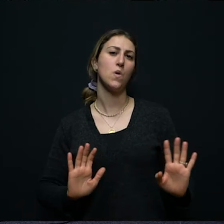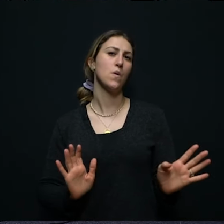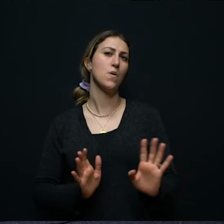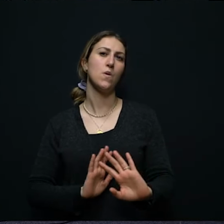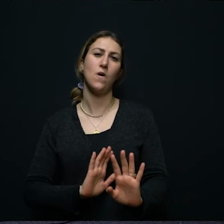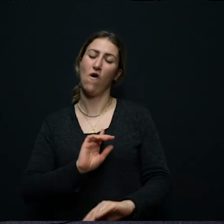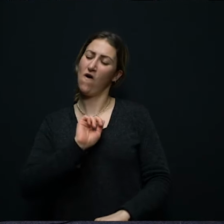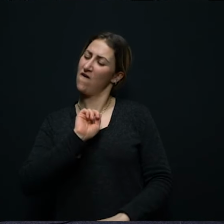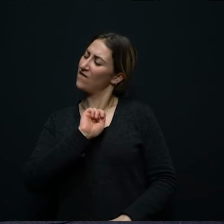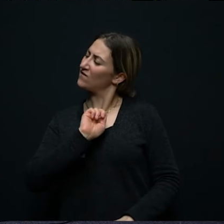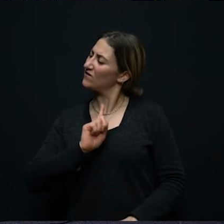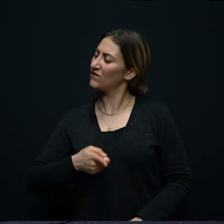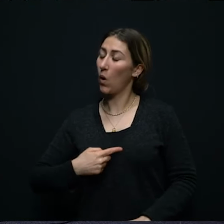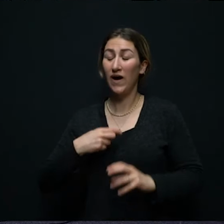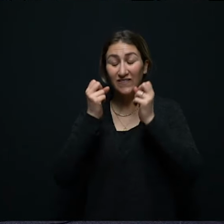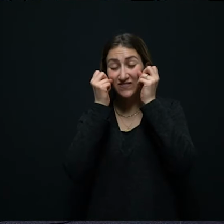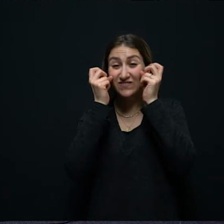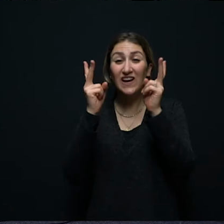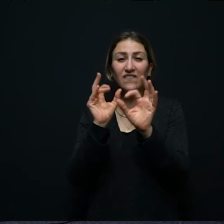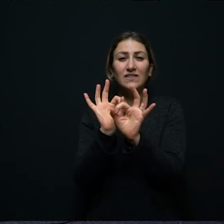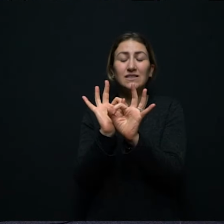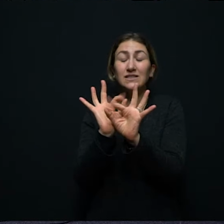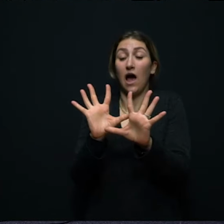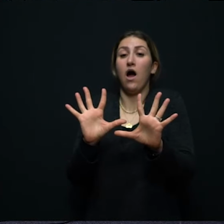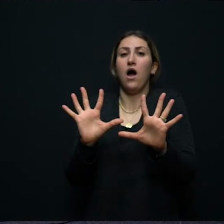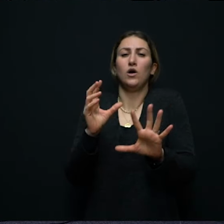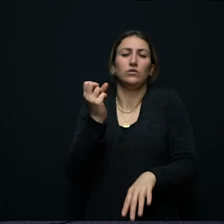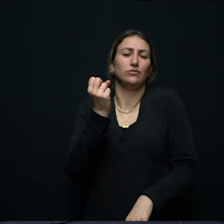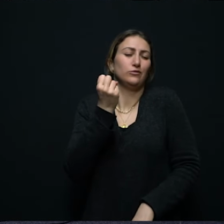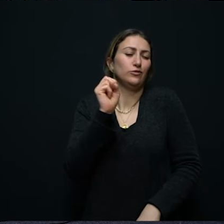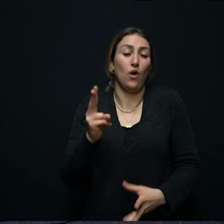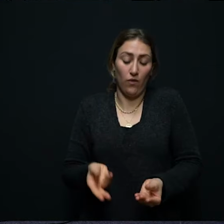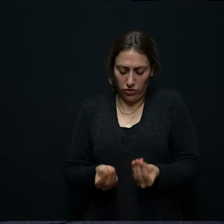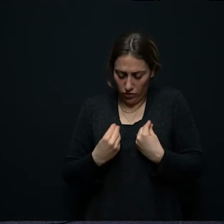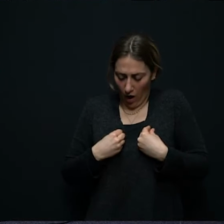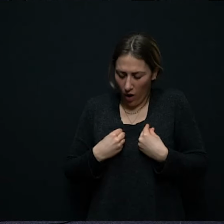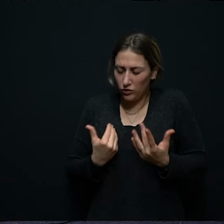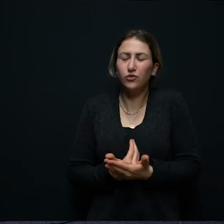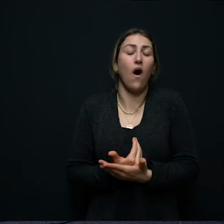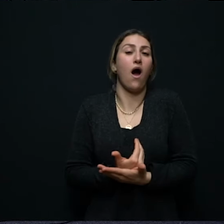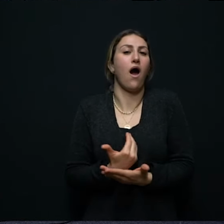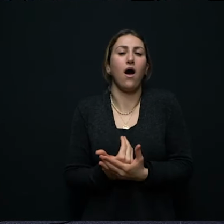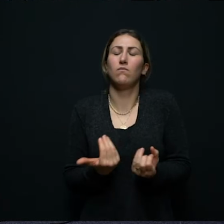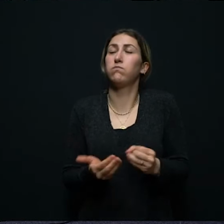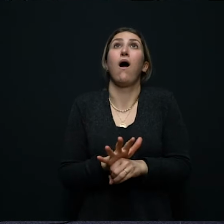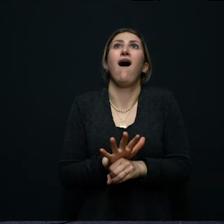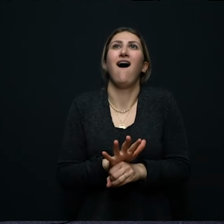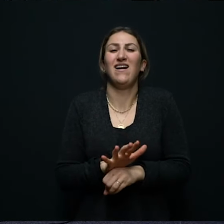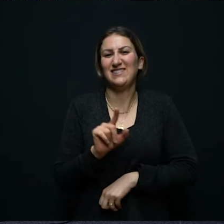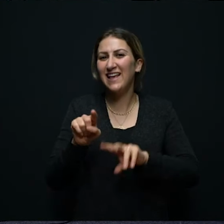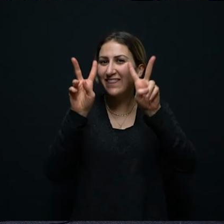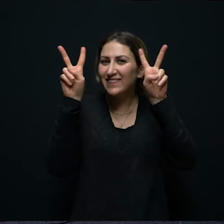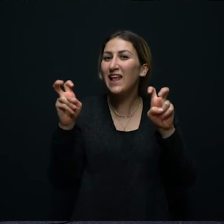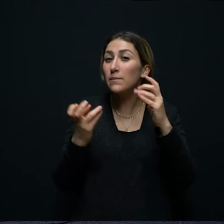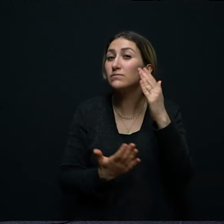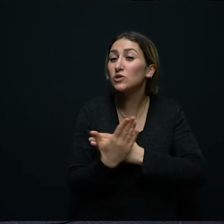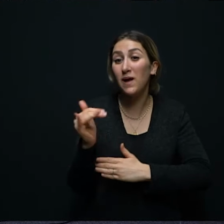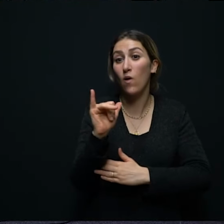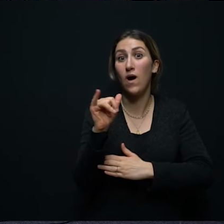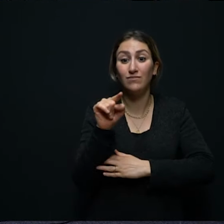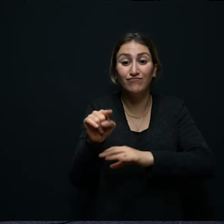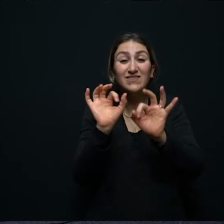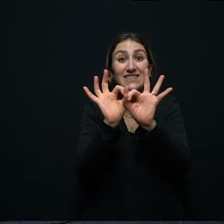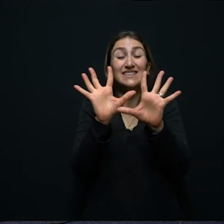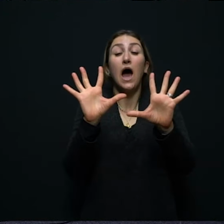magnifique quelque chose de beau dans la sainteté j'aimerais vous parler de la beauté de la sainteté ce matin la sainteté